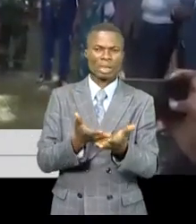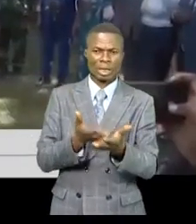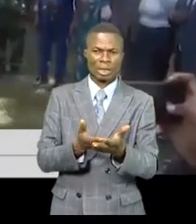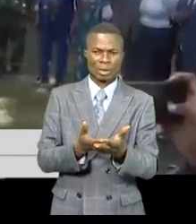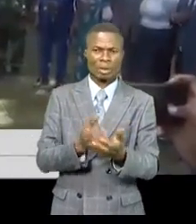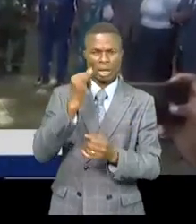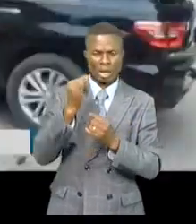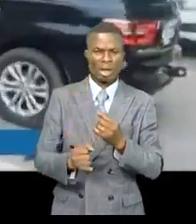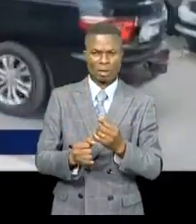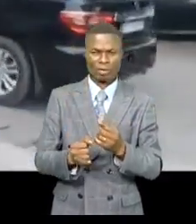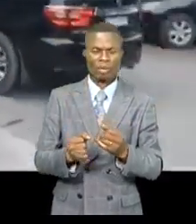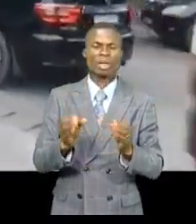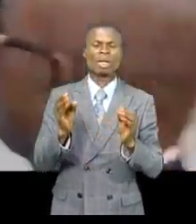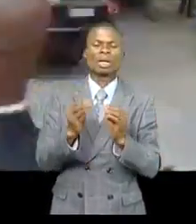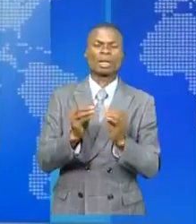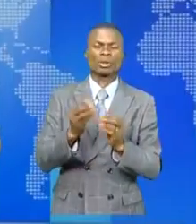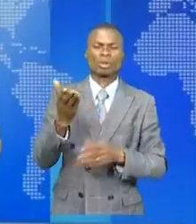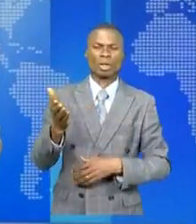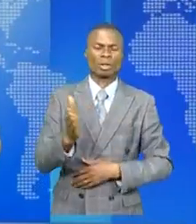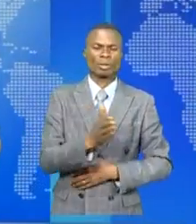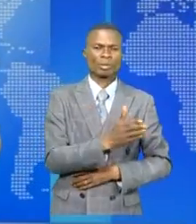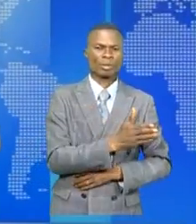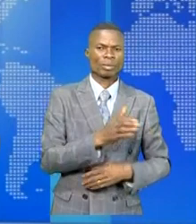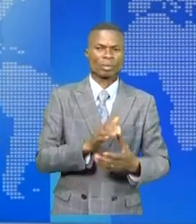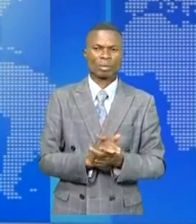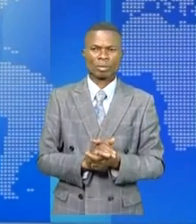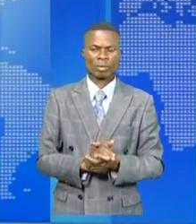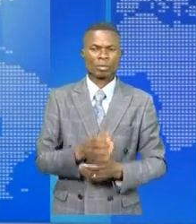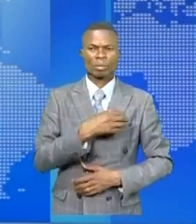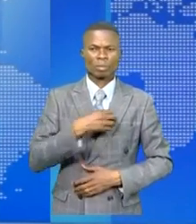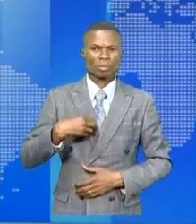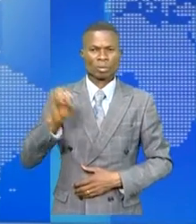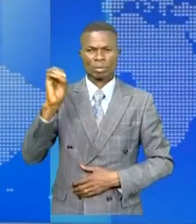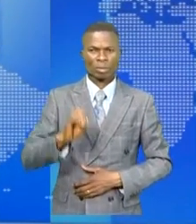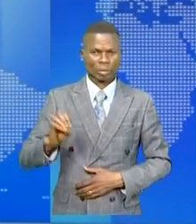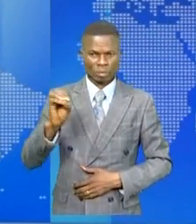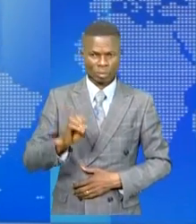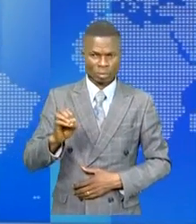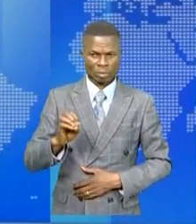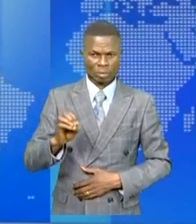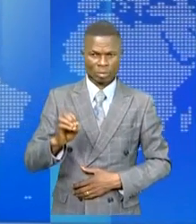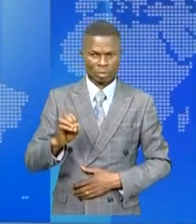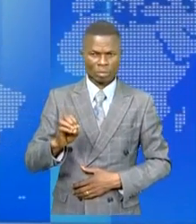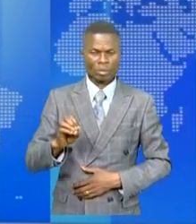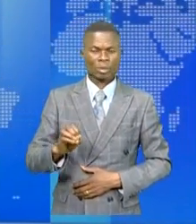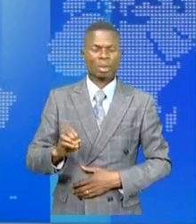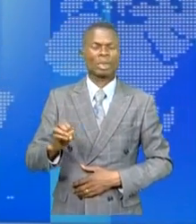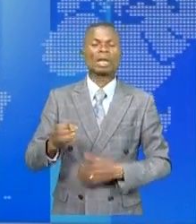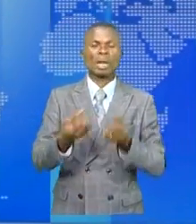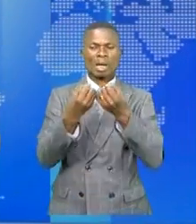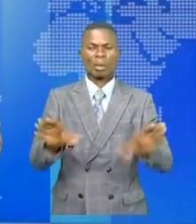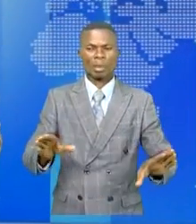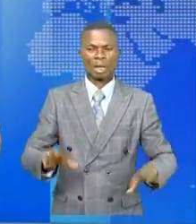histoire d'immortaliser ce moment. Aucune femme ne doit mourir en donnant la vie, devise des